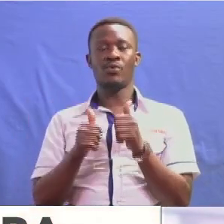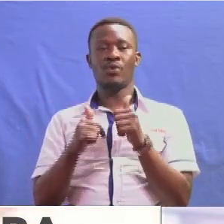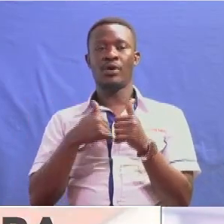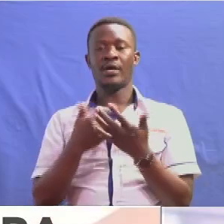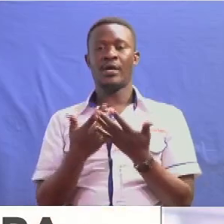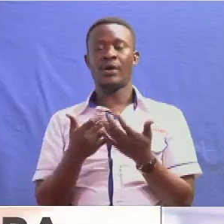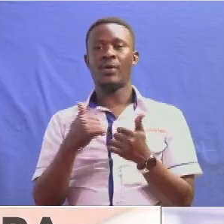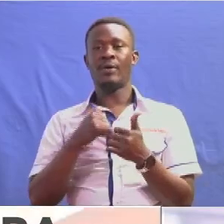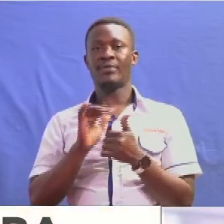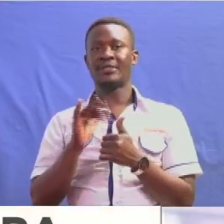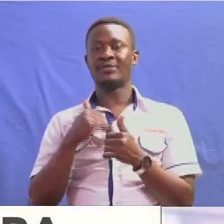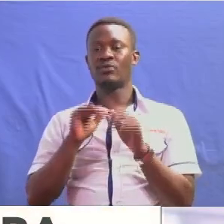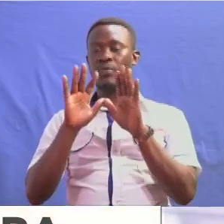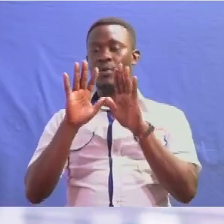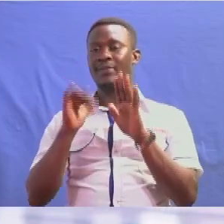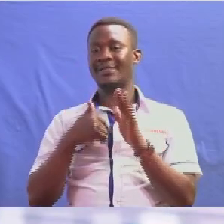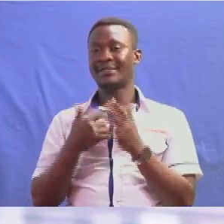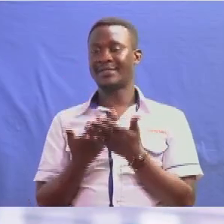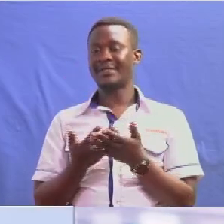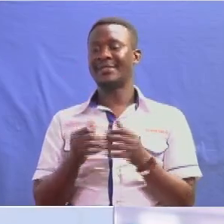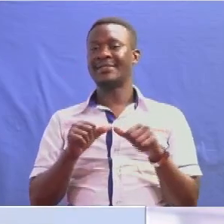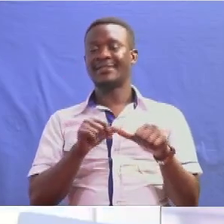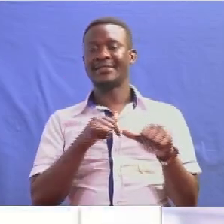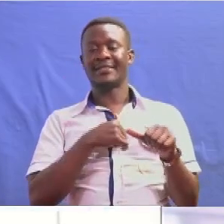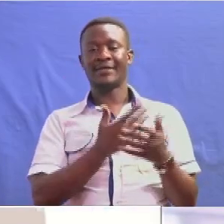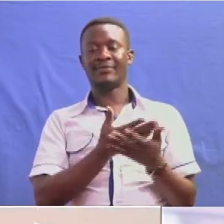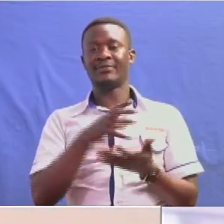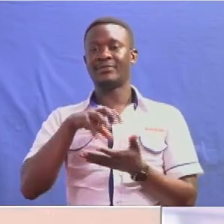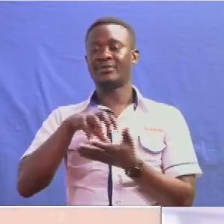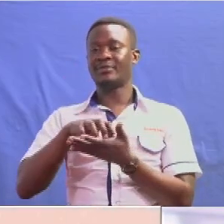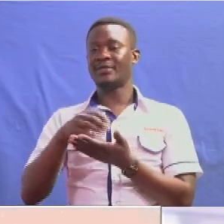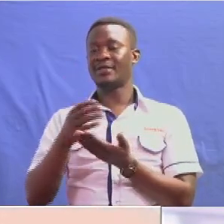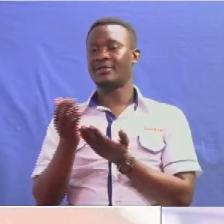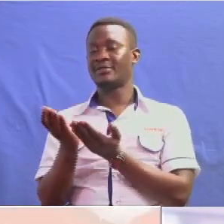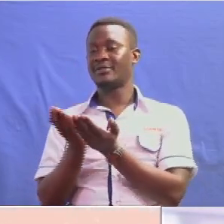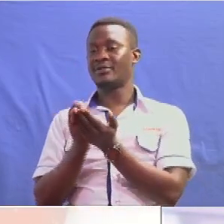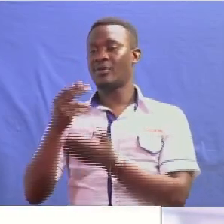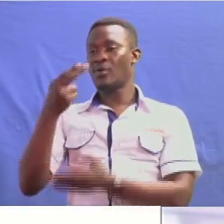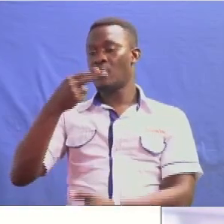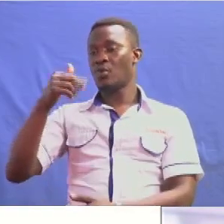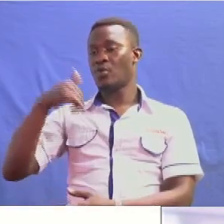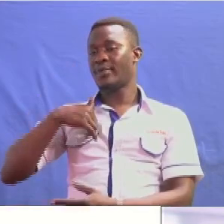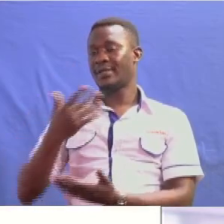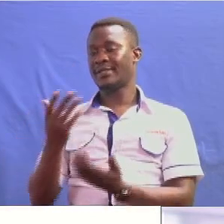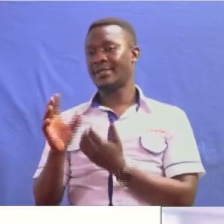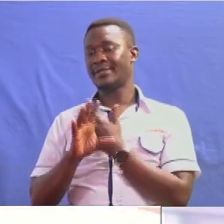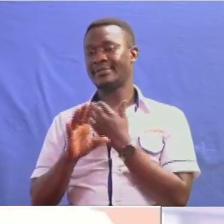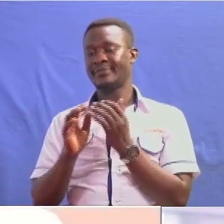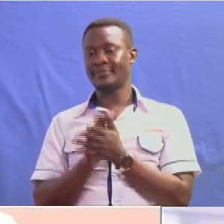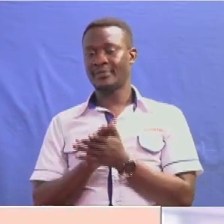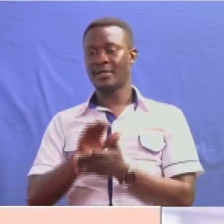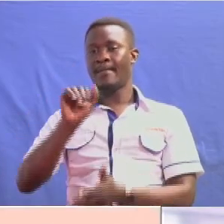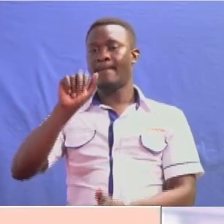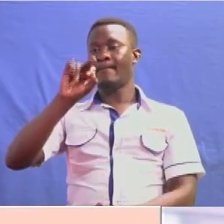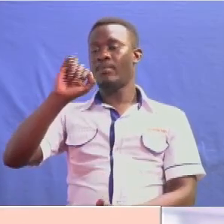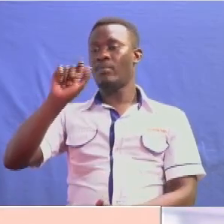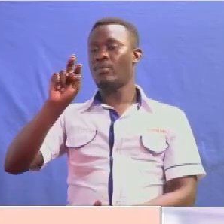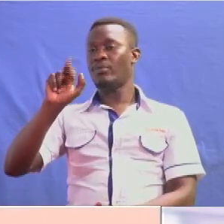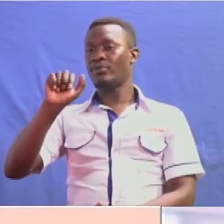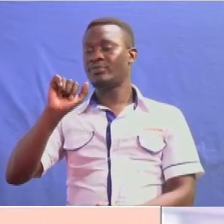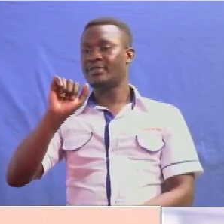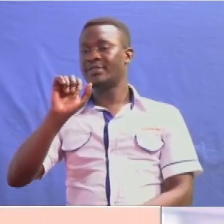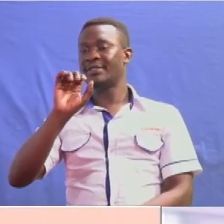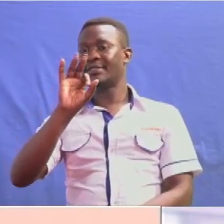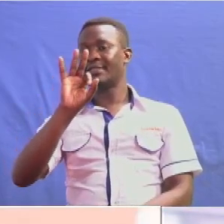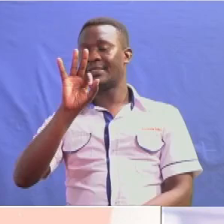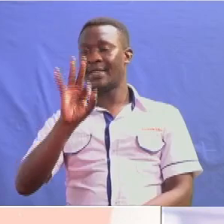ambazo ama hati zao muhimu ambazo zimesalia katika vituo vya Huduma Center nchini. Kulingana na Muturi, zaidi ya hati 300,000